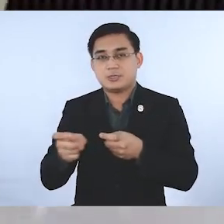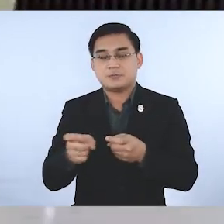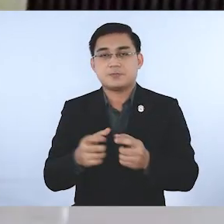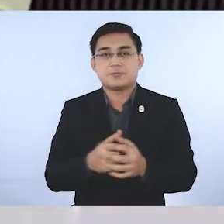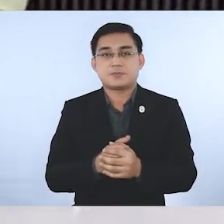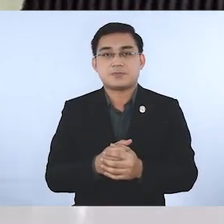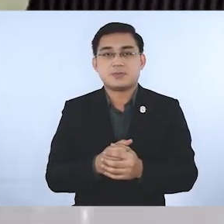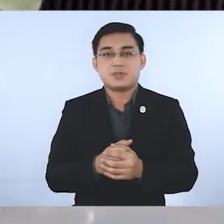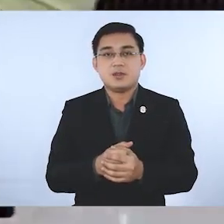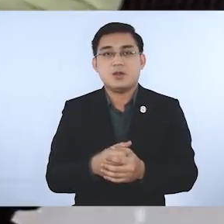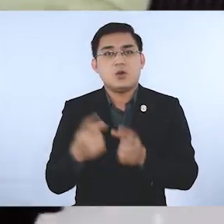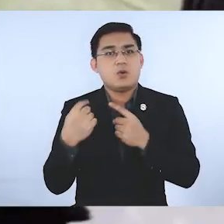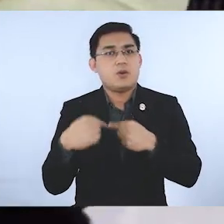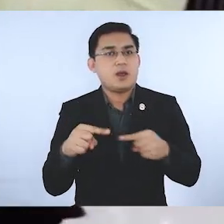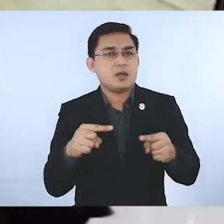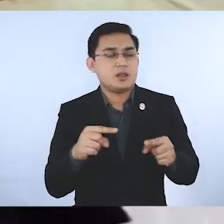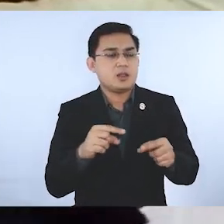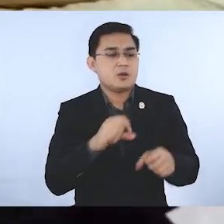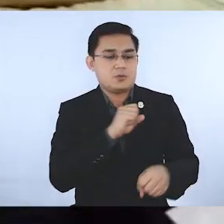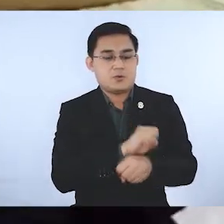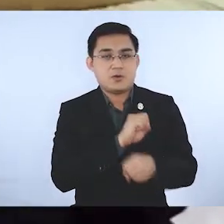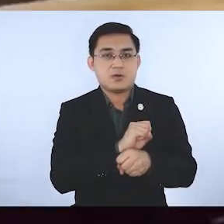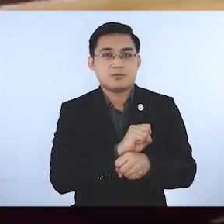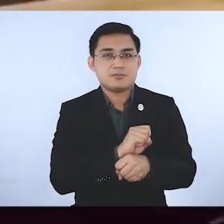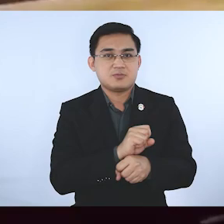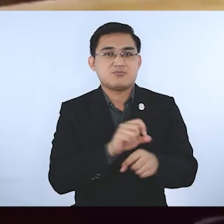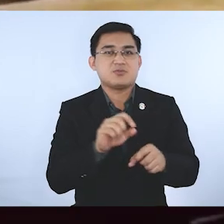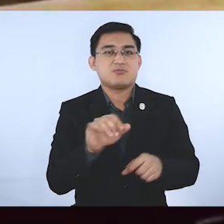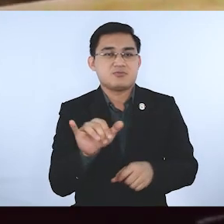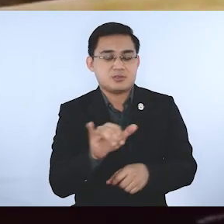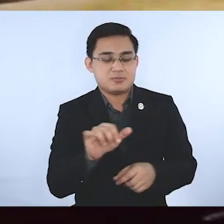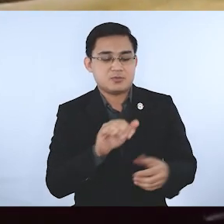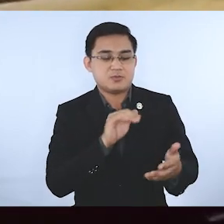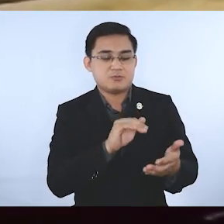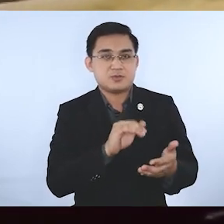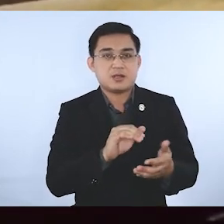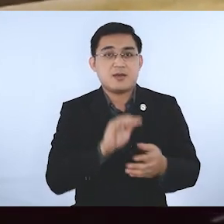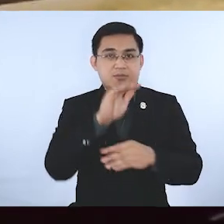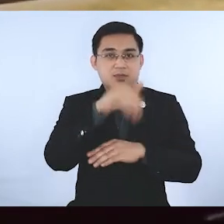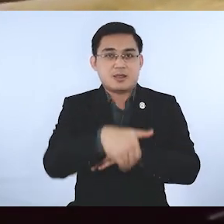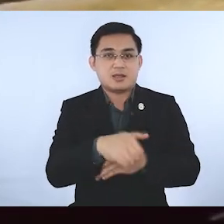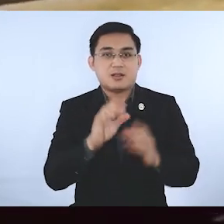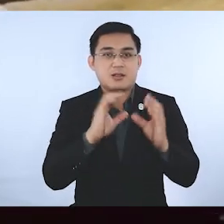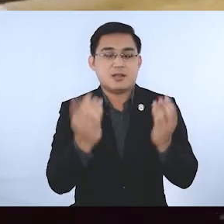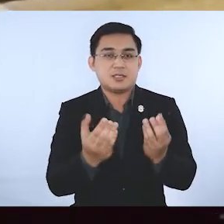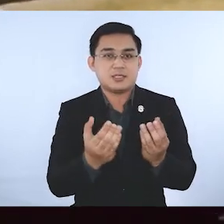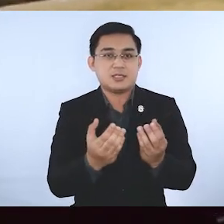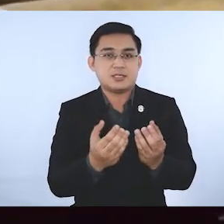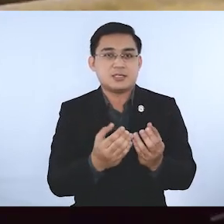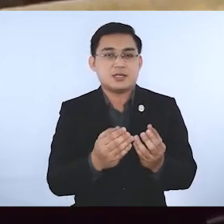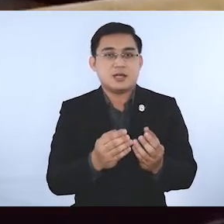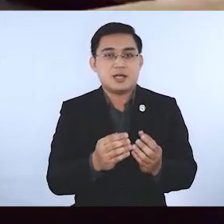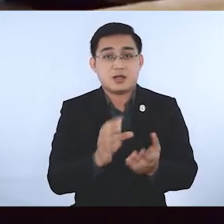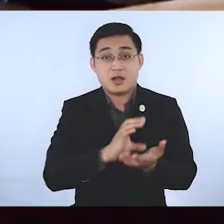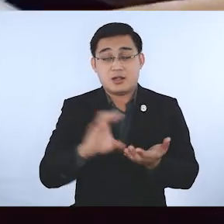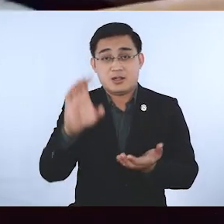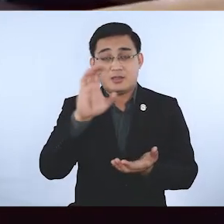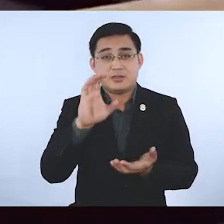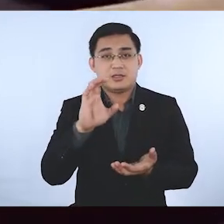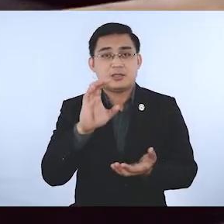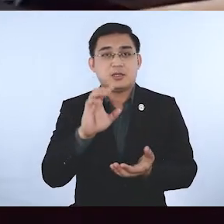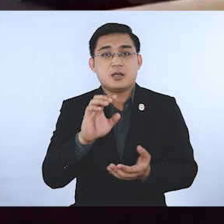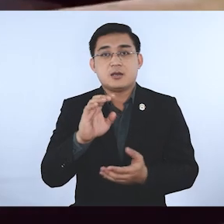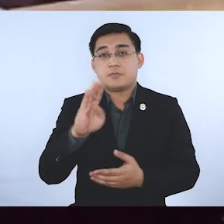administrative work. Habang may trabaho po, ay nag-aaral din ako sa panggabing klase na nasa pangalawang antas sa